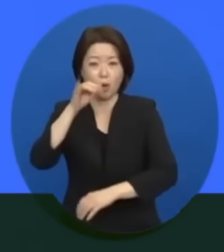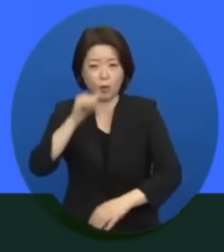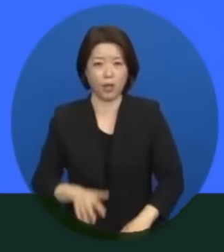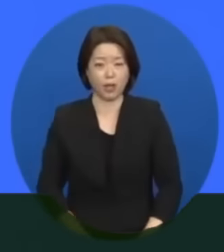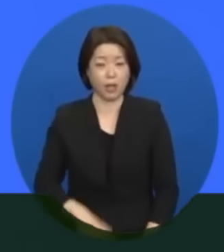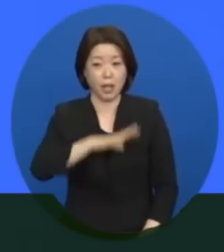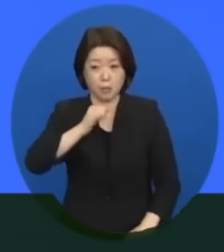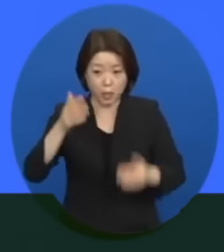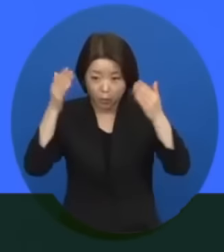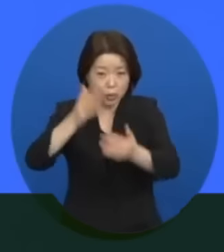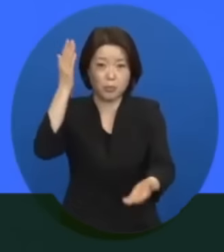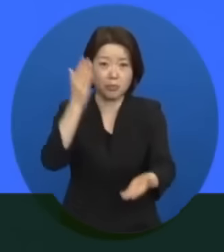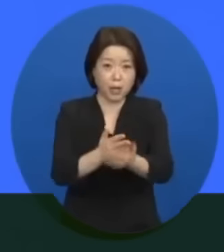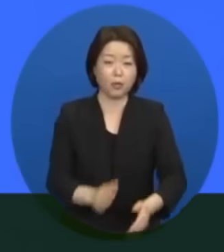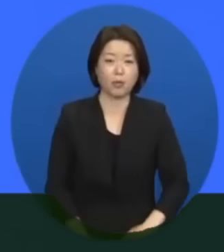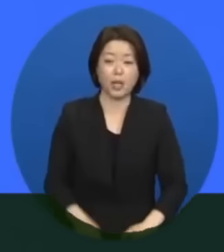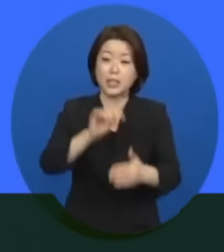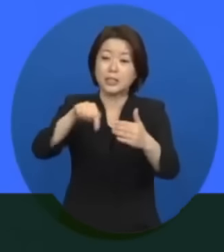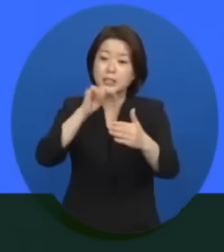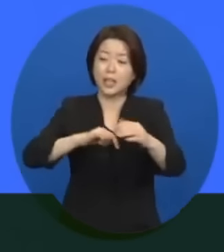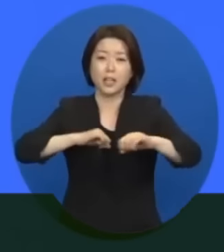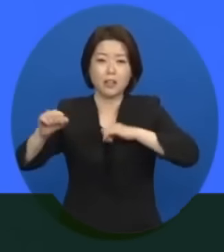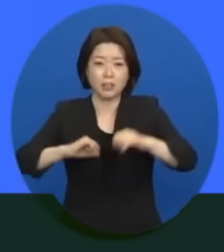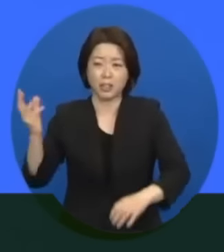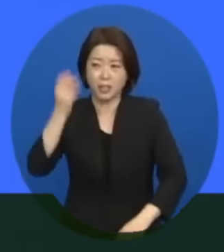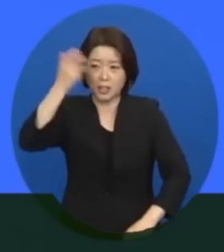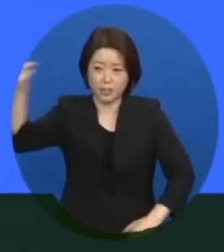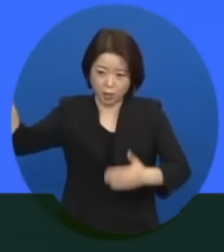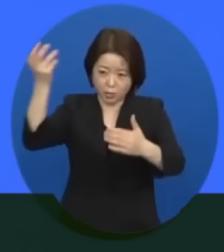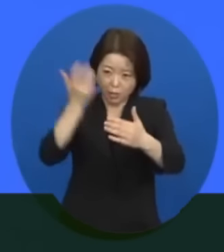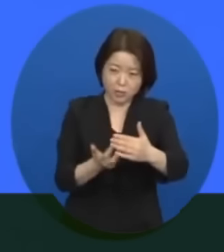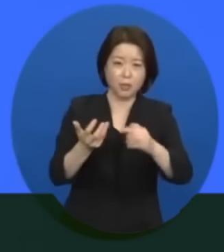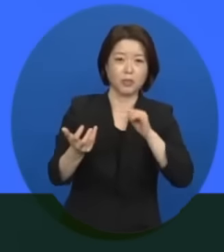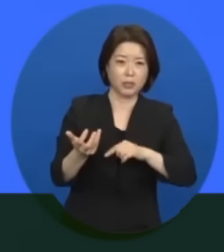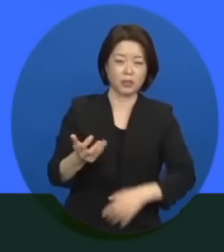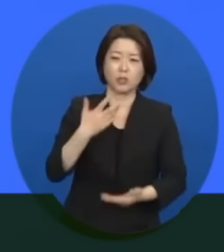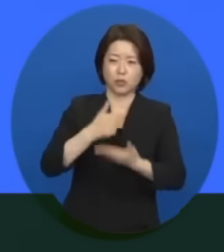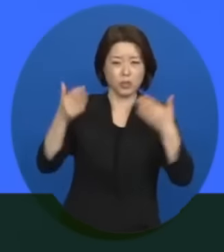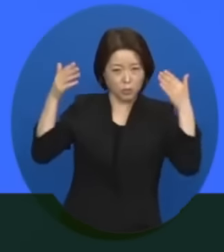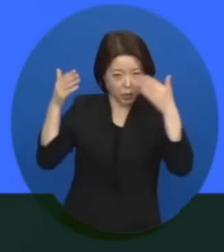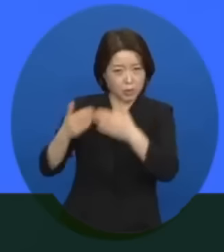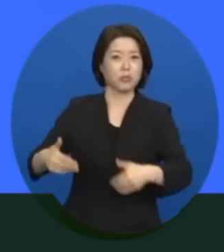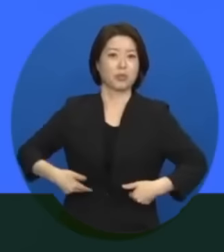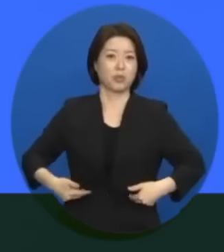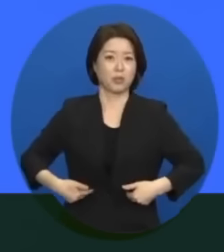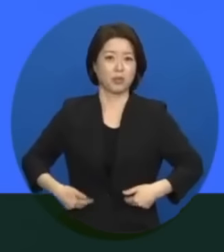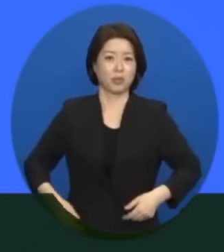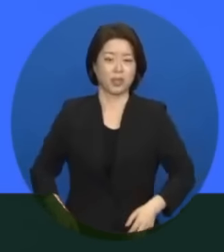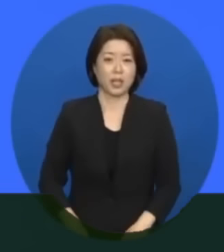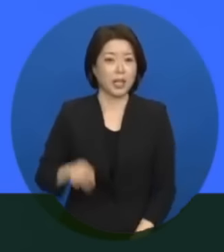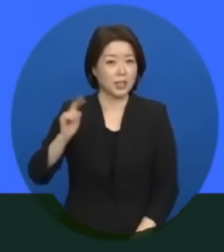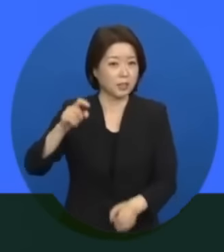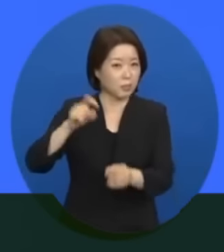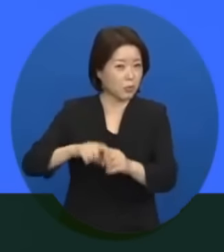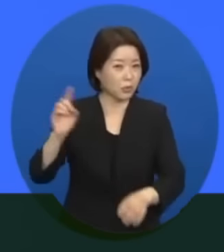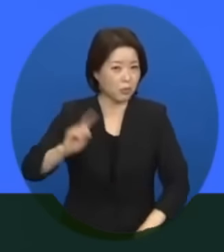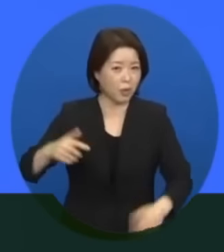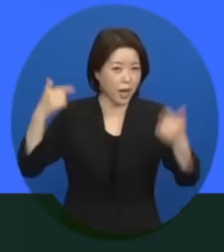주목하시면 안 되고 그의 안에서 역사하신 성령님 바로 주님을 주목해야 된다는 것입니다 그리고 그 목적은